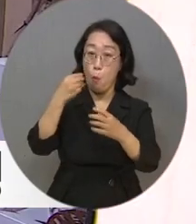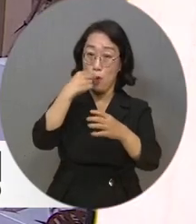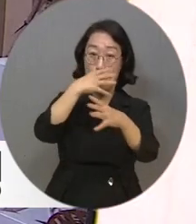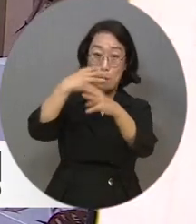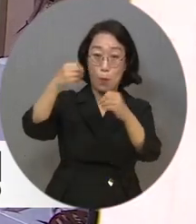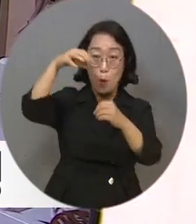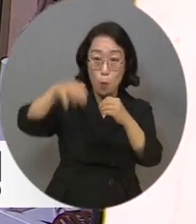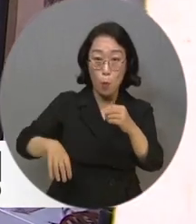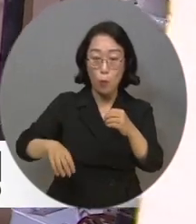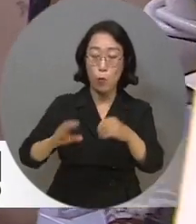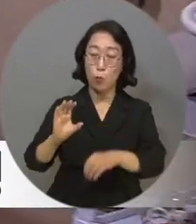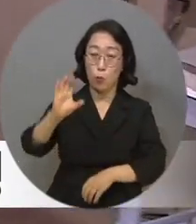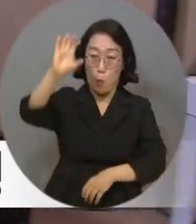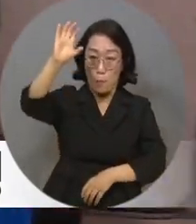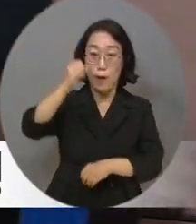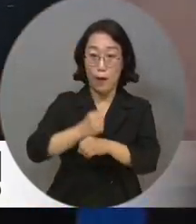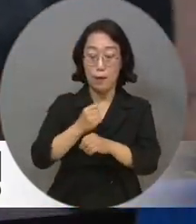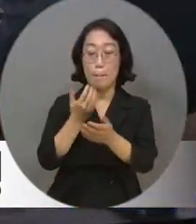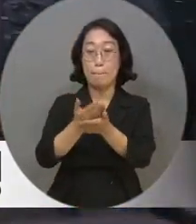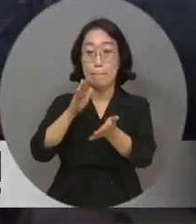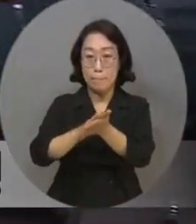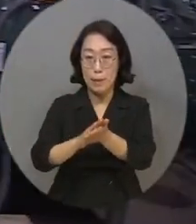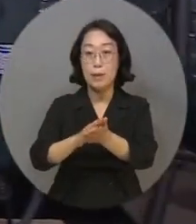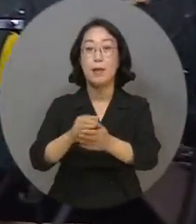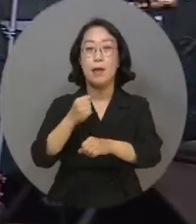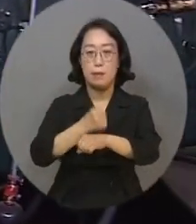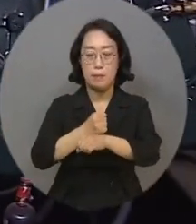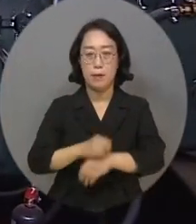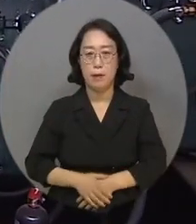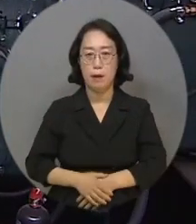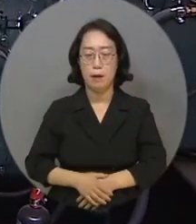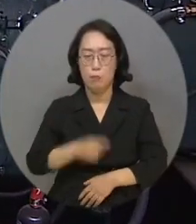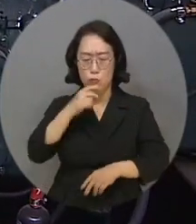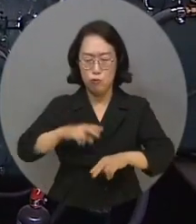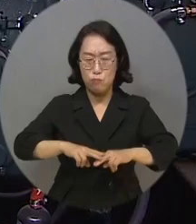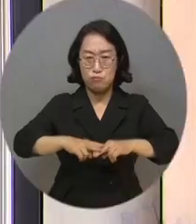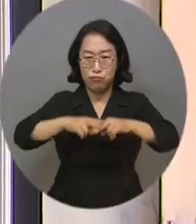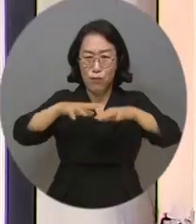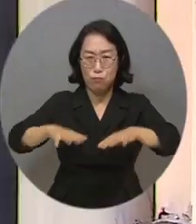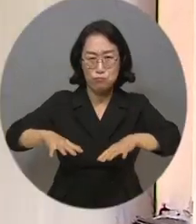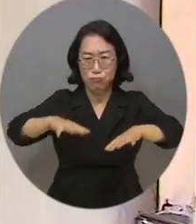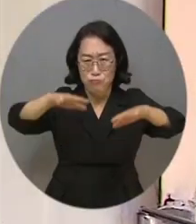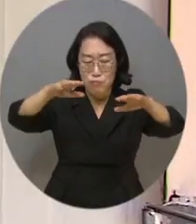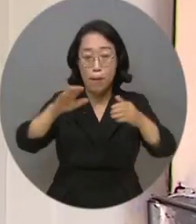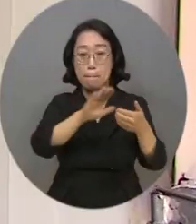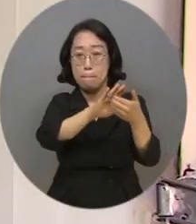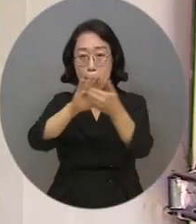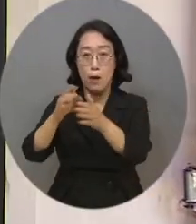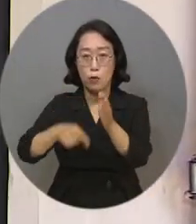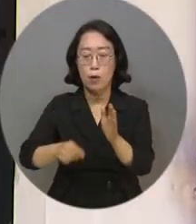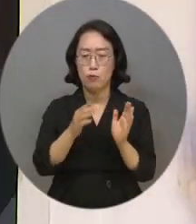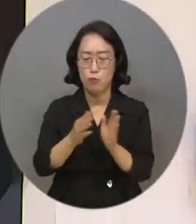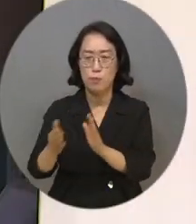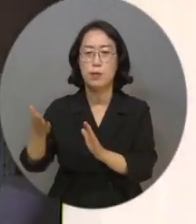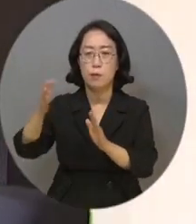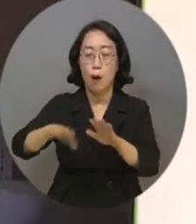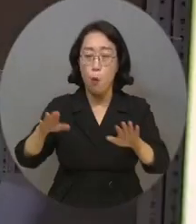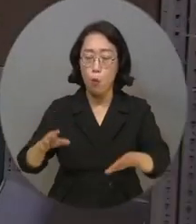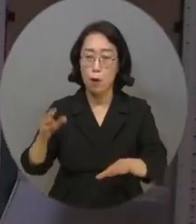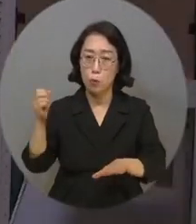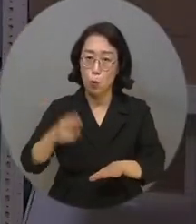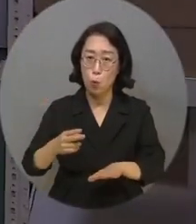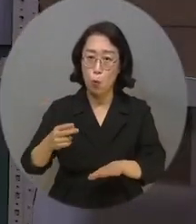지하로 들어오는 것을 막는 공사도 진행하기로 했습니다 침수피해를 예방하고자 여러 대책을 세우고 있지만 올해도